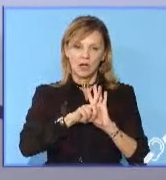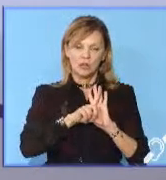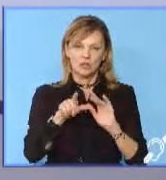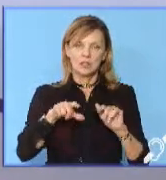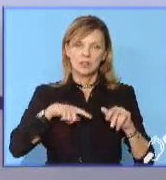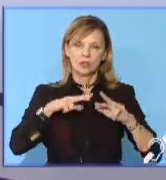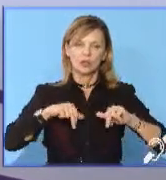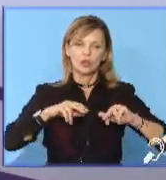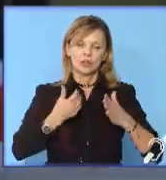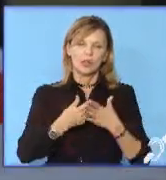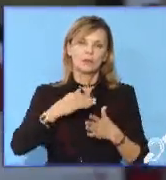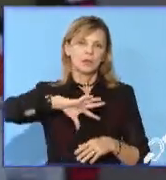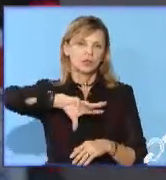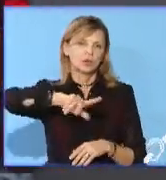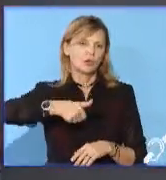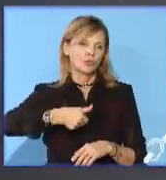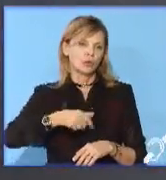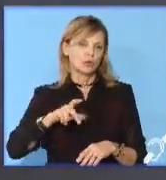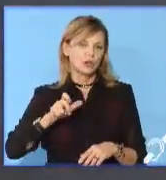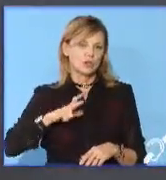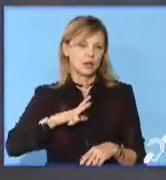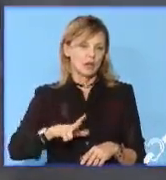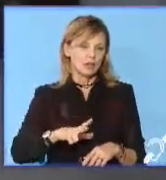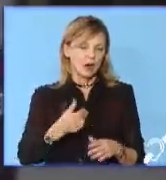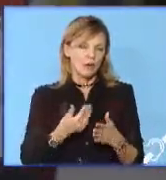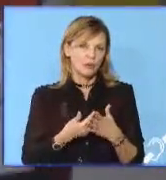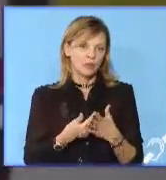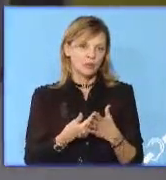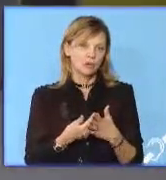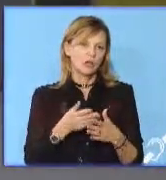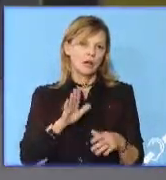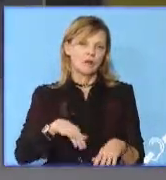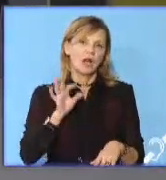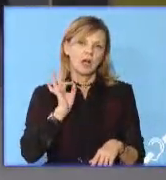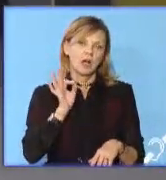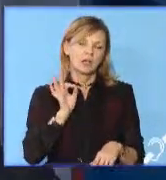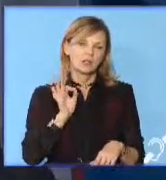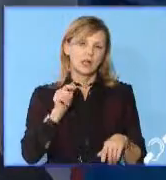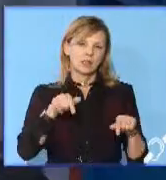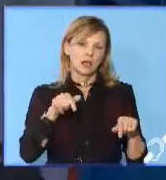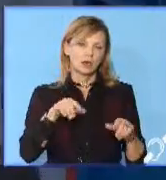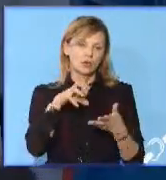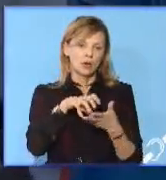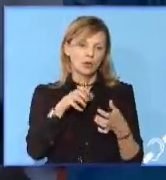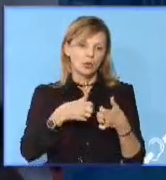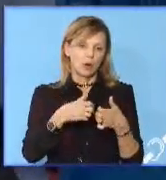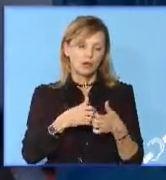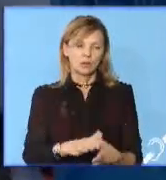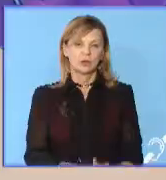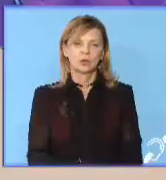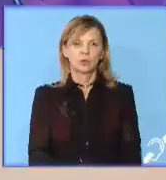infracțiunii de furt și are circumstanțe agravante, urmarea calității pe care o avea în momentul comiterii infracțiunii.